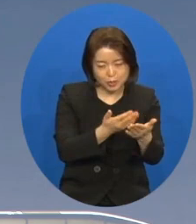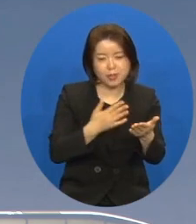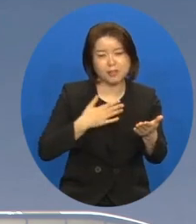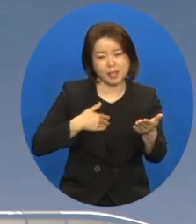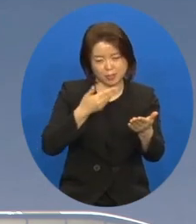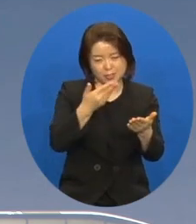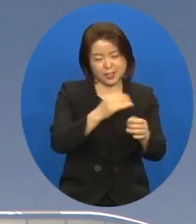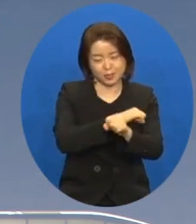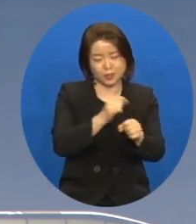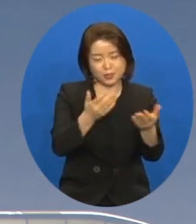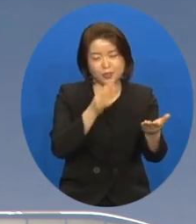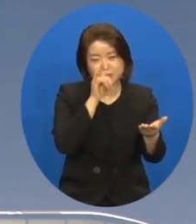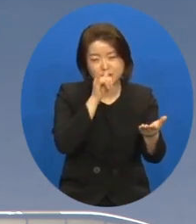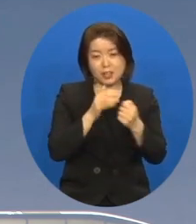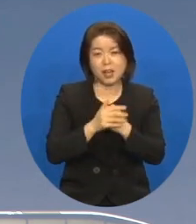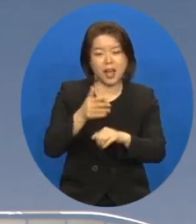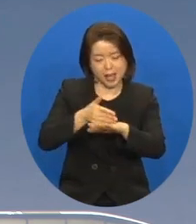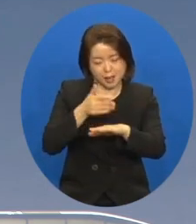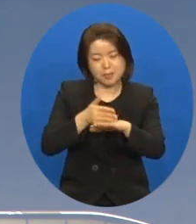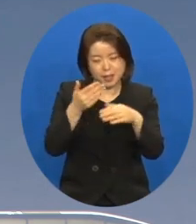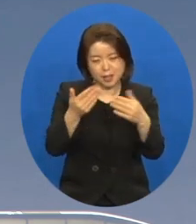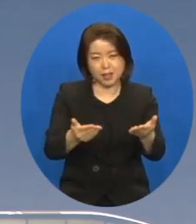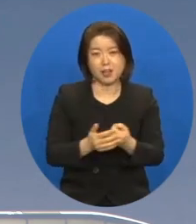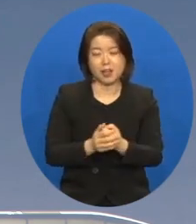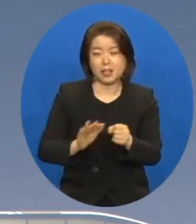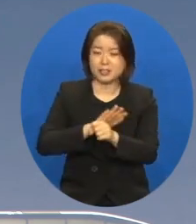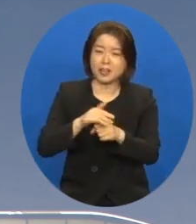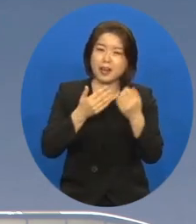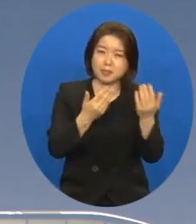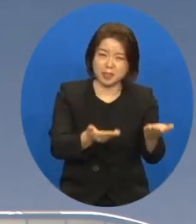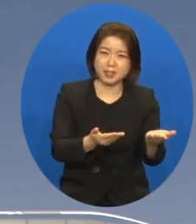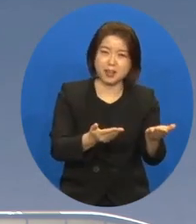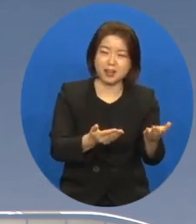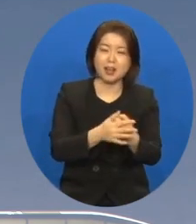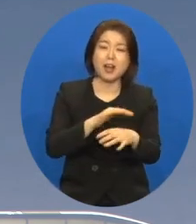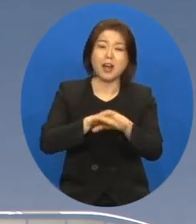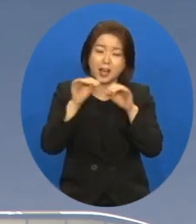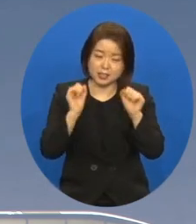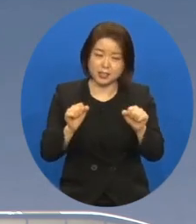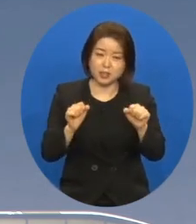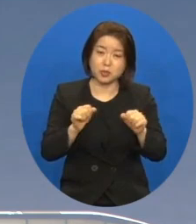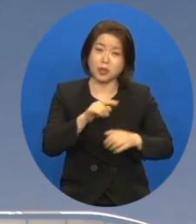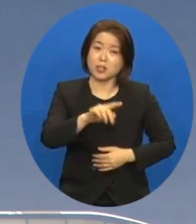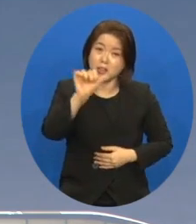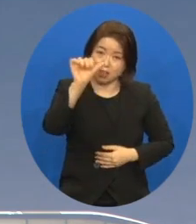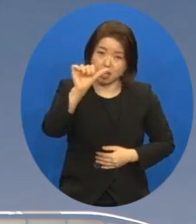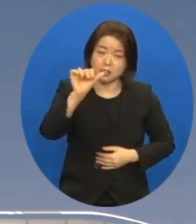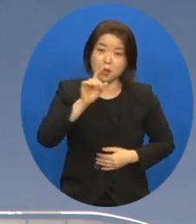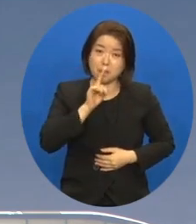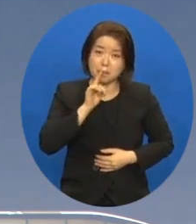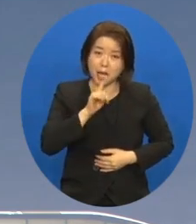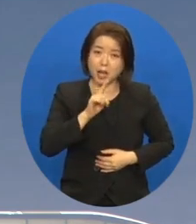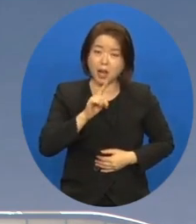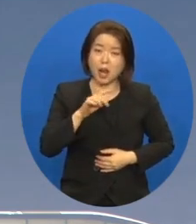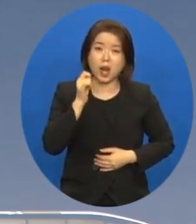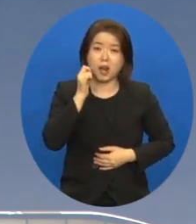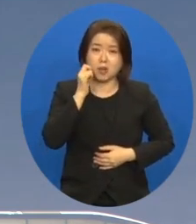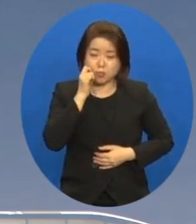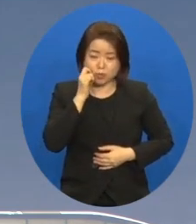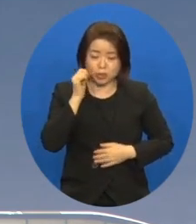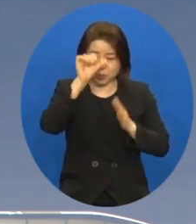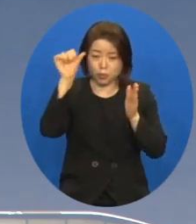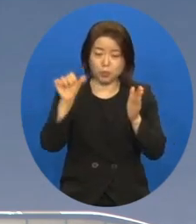당신 용서합니다. 감사했어요. 사랑합니다. 안녕히 계세요. 이 다섯 마디 못하고 그렇게